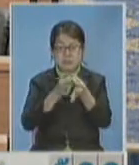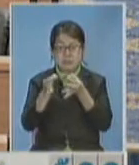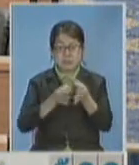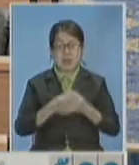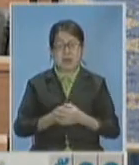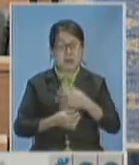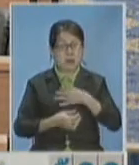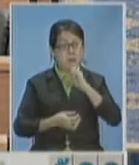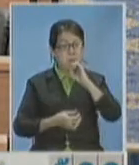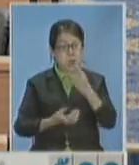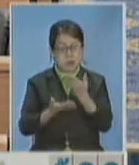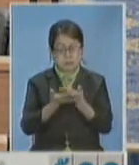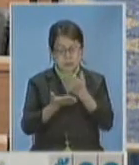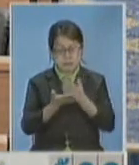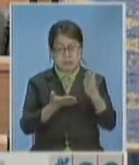มาณแผ่นดินเนี่ย